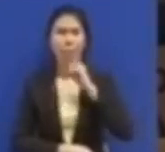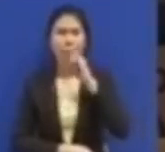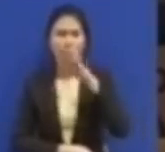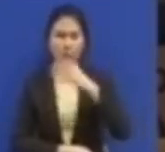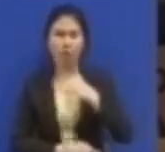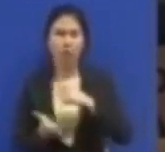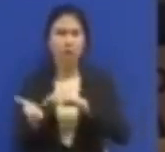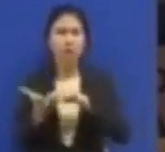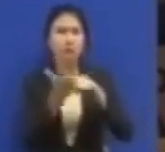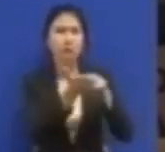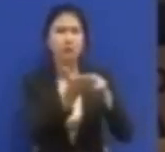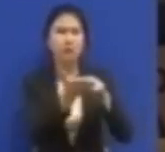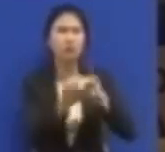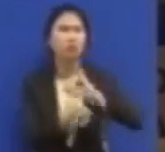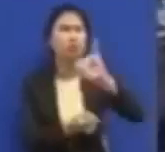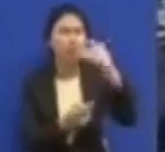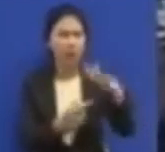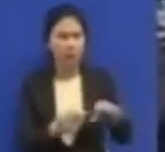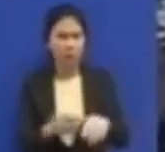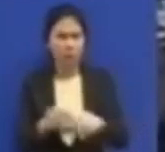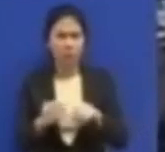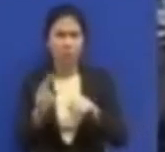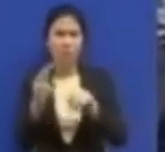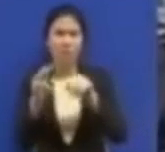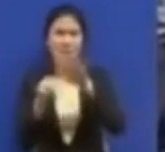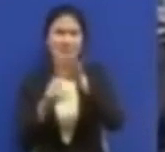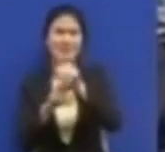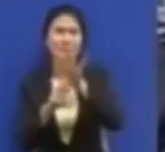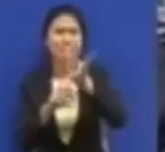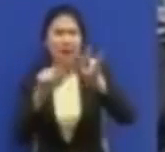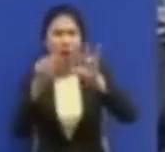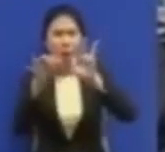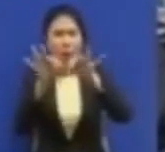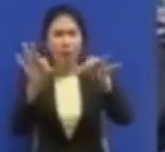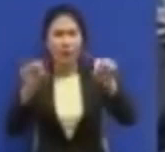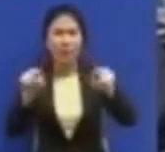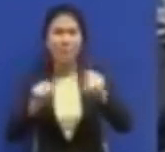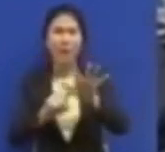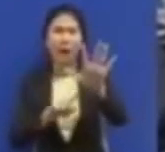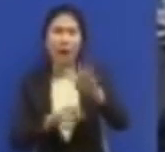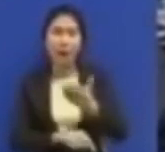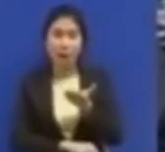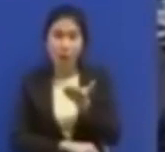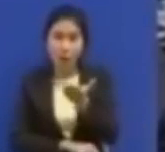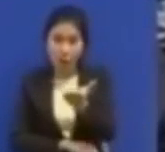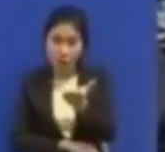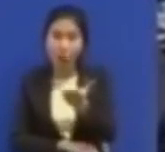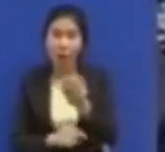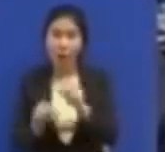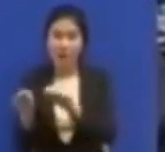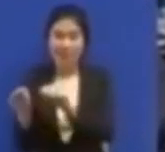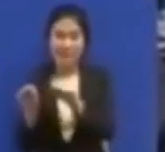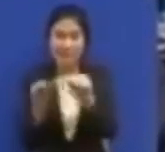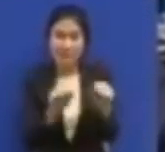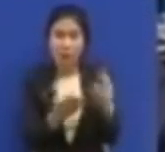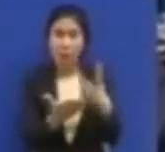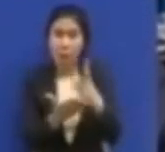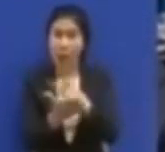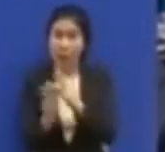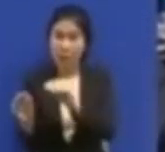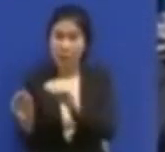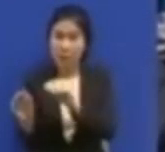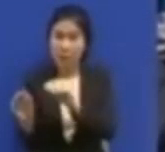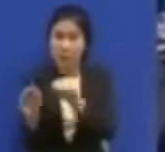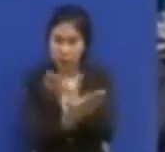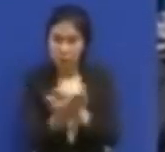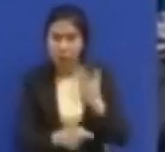47วงเล็บ5ถูกต้องแล้วครับท่านประธานครับขอให้เลื่อนการพิจารณาวาระถัดไปนะครับก็เสนอถูกต้อง